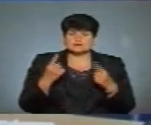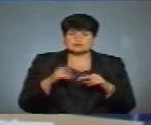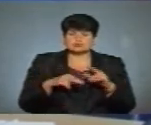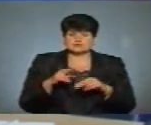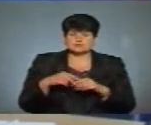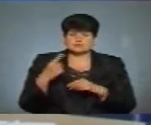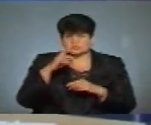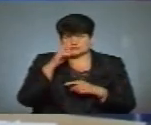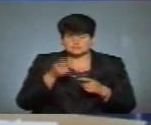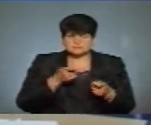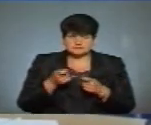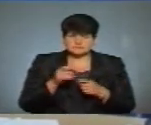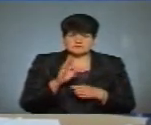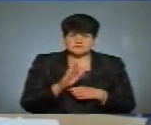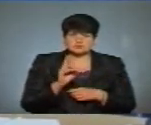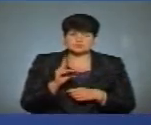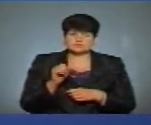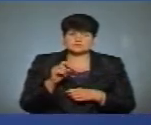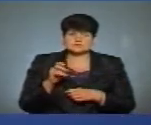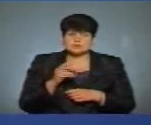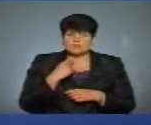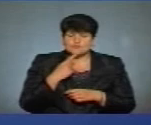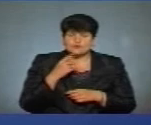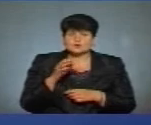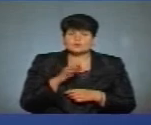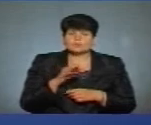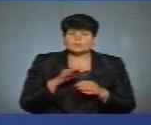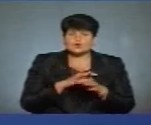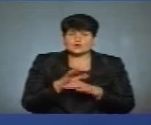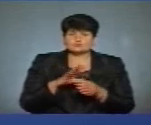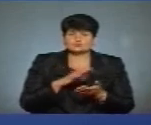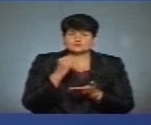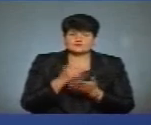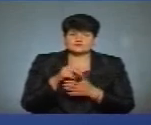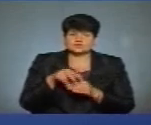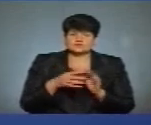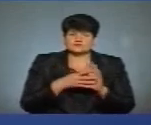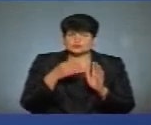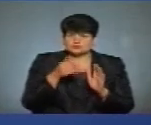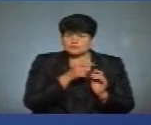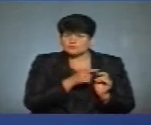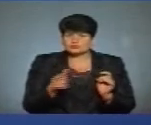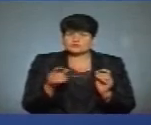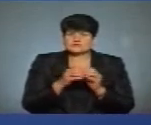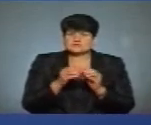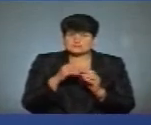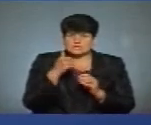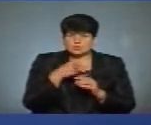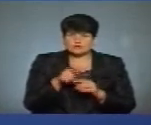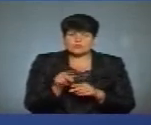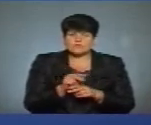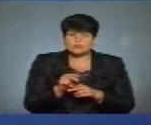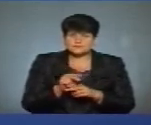будівництва облдержадміністрації Віктор Кузяк каже, проєкт меморіалу був затверджений у 2009 році. Впродовж 10 років його коригували.